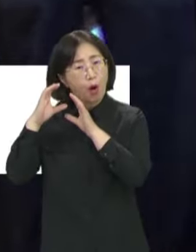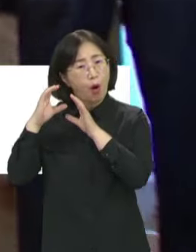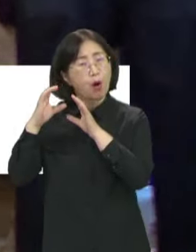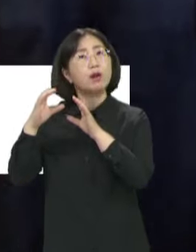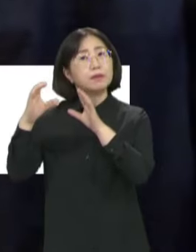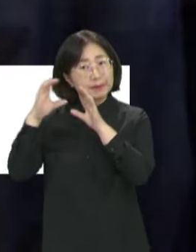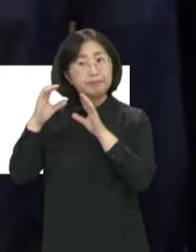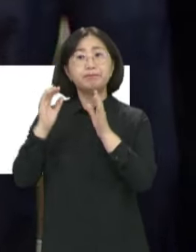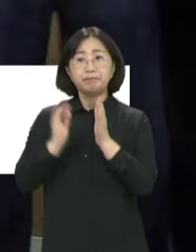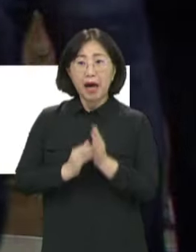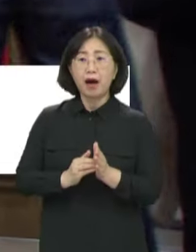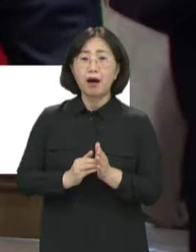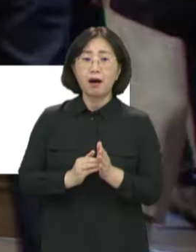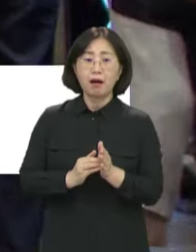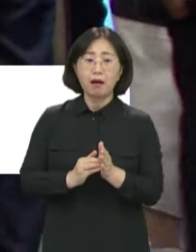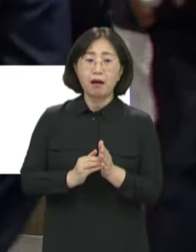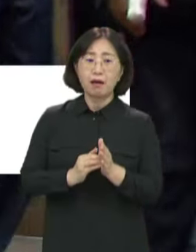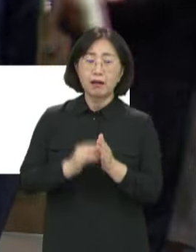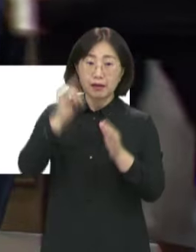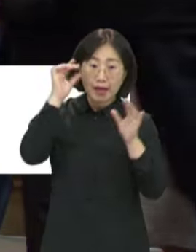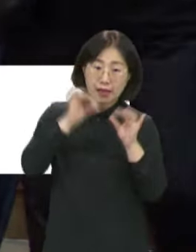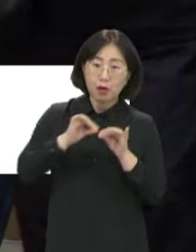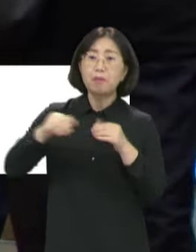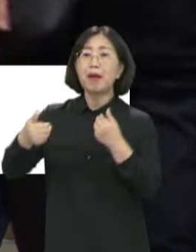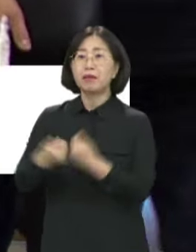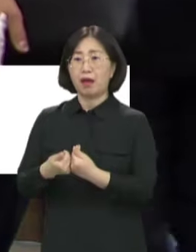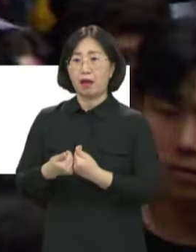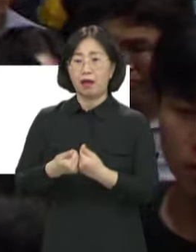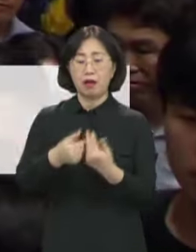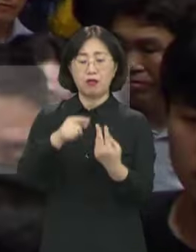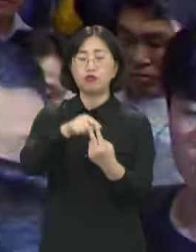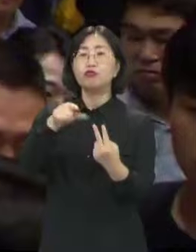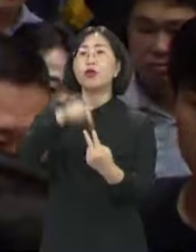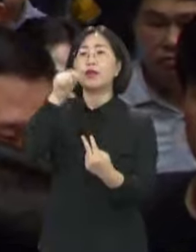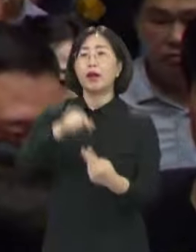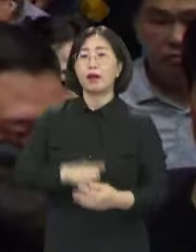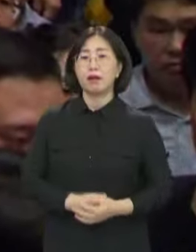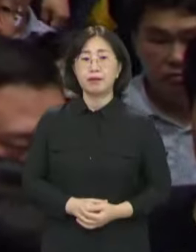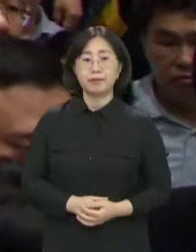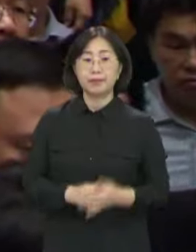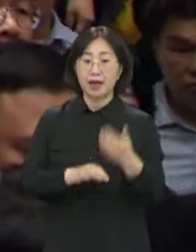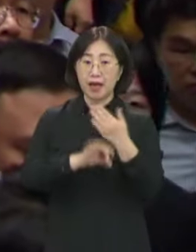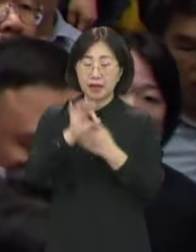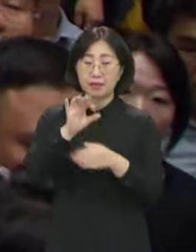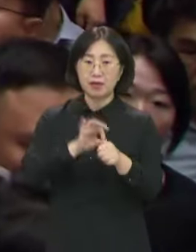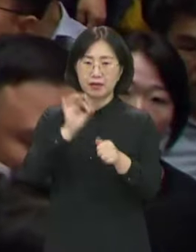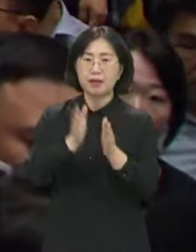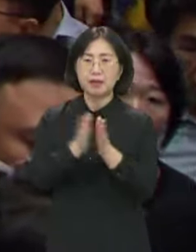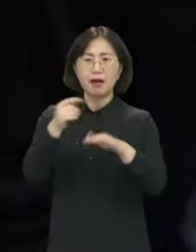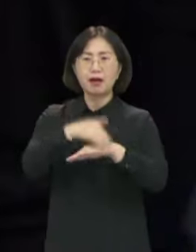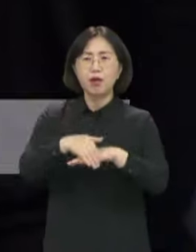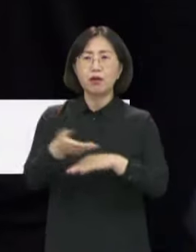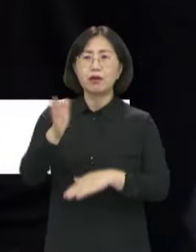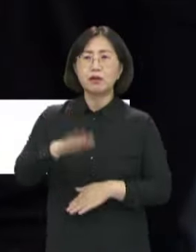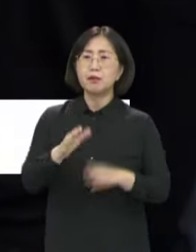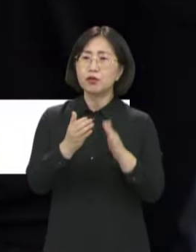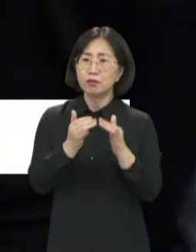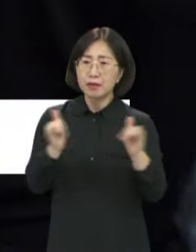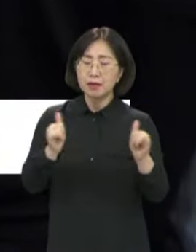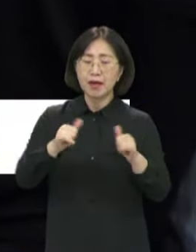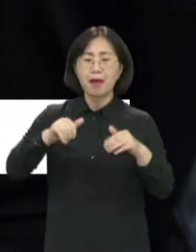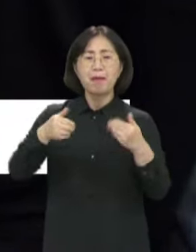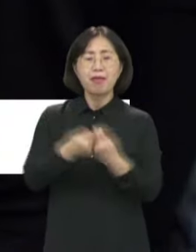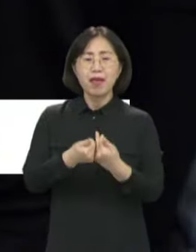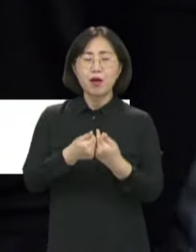듣고 이 찬성이건 반대건 해야지. 당초 오전 10시 시작이었지만 주민들의 반발로 25분